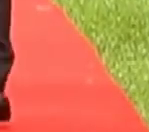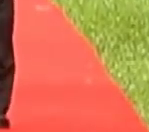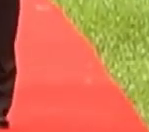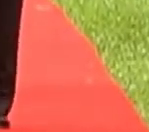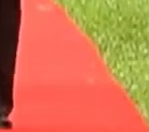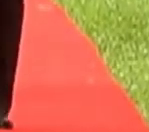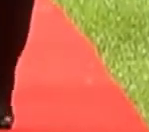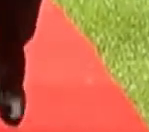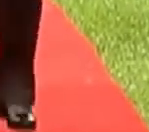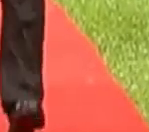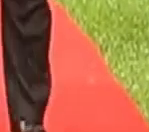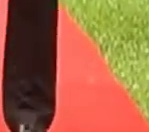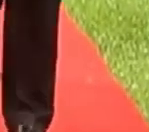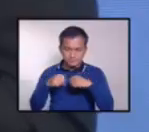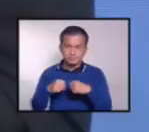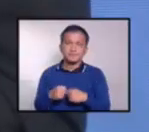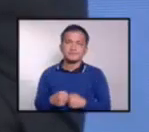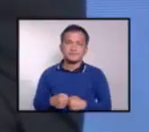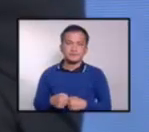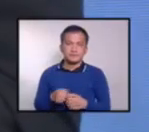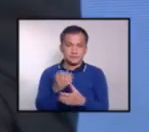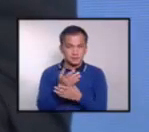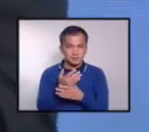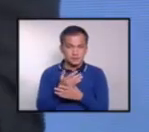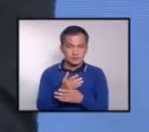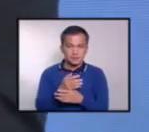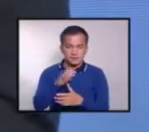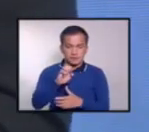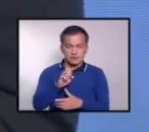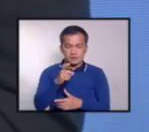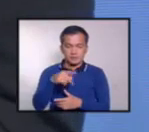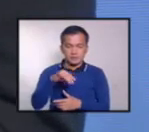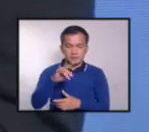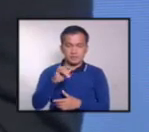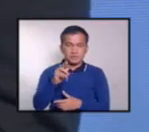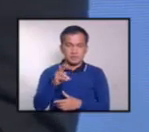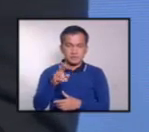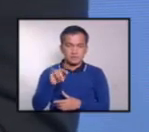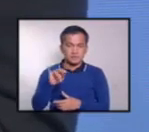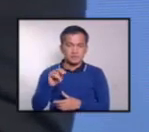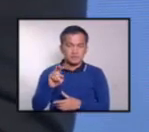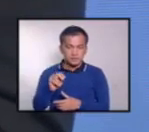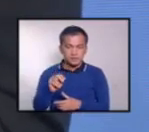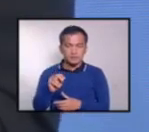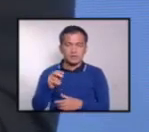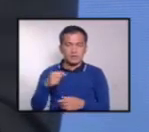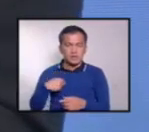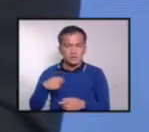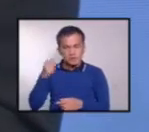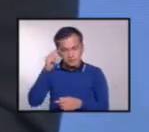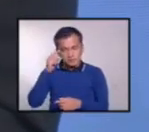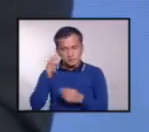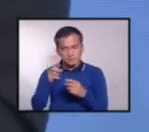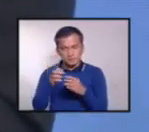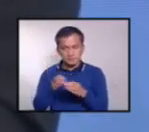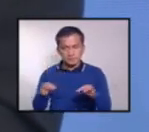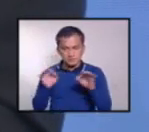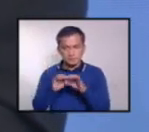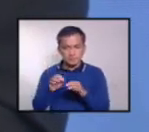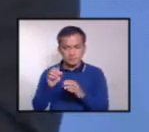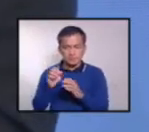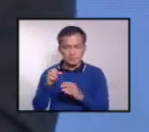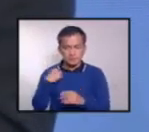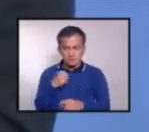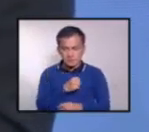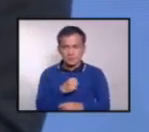at kasunduan. Sa shared exploration. Doon sa joint exploration. So I think it's very important for the Senate to